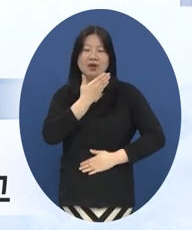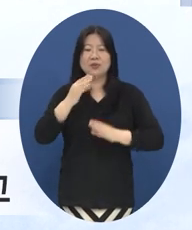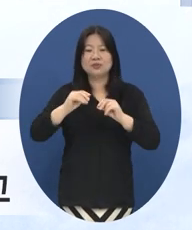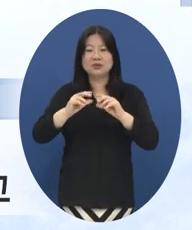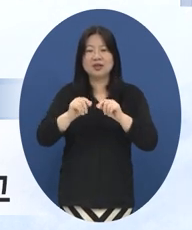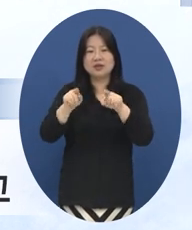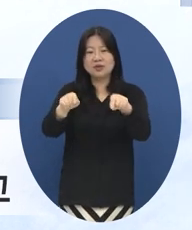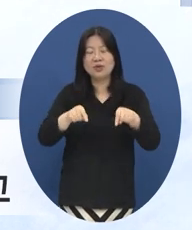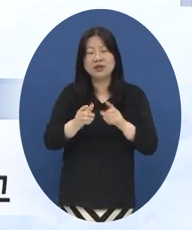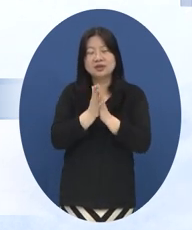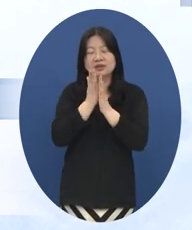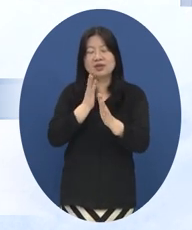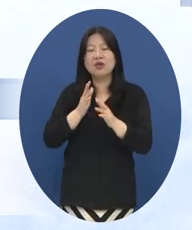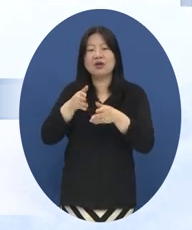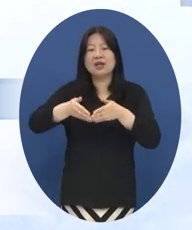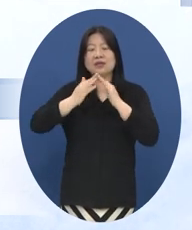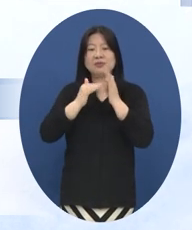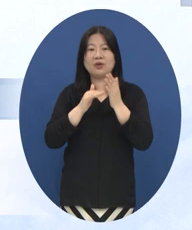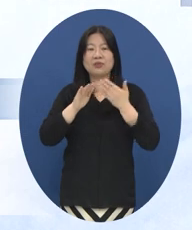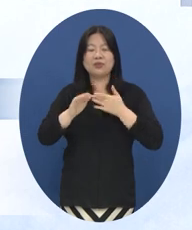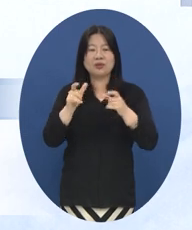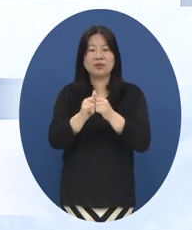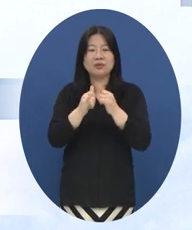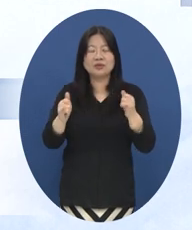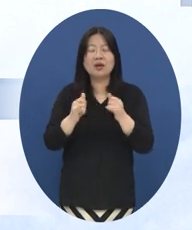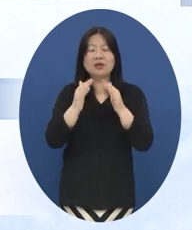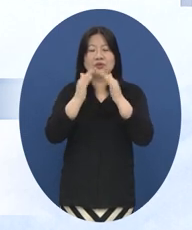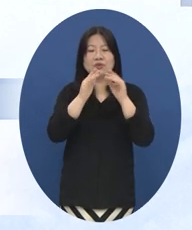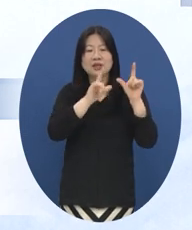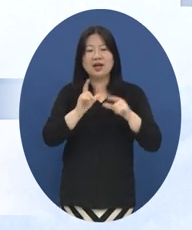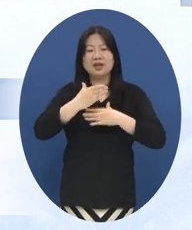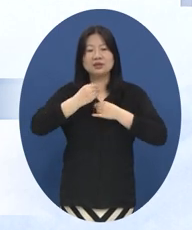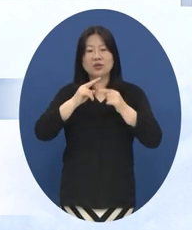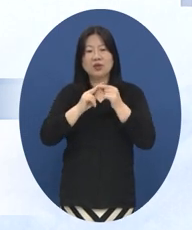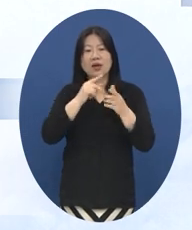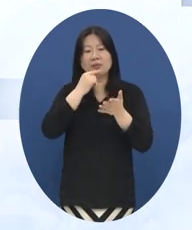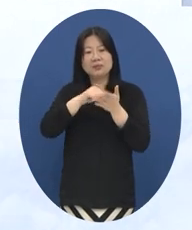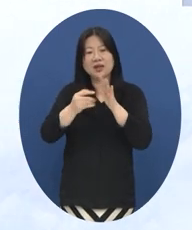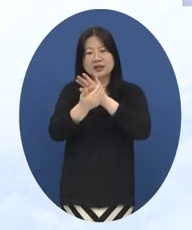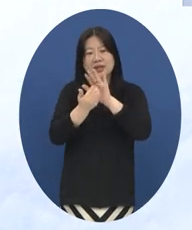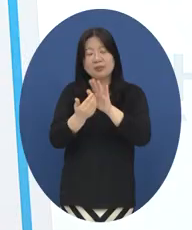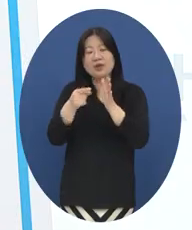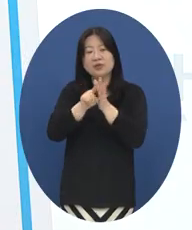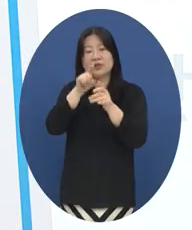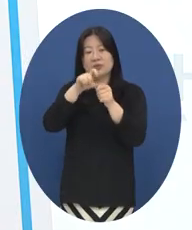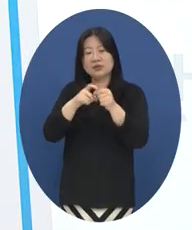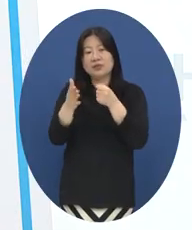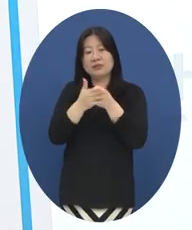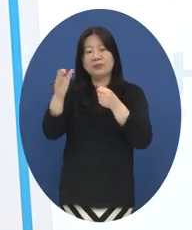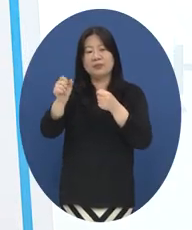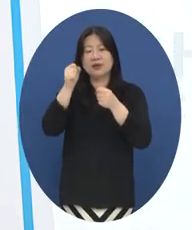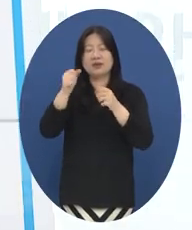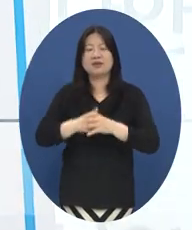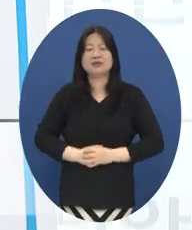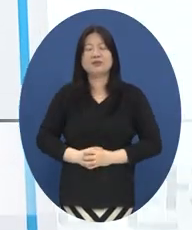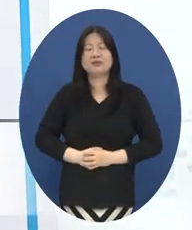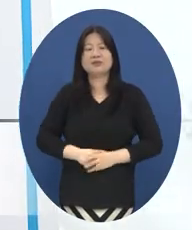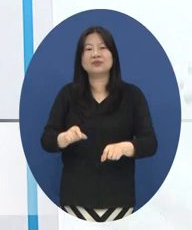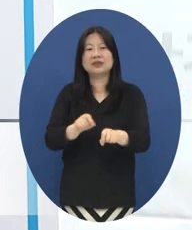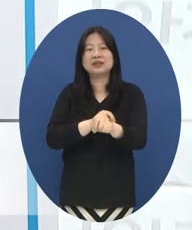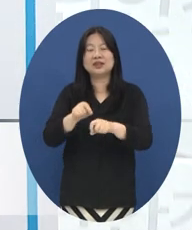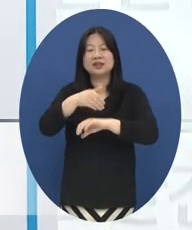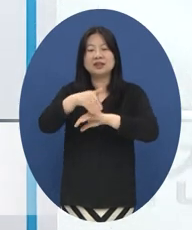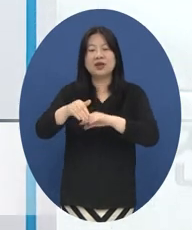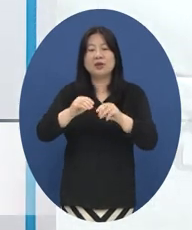확립하고 도민의 주거생활 안정과 피해를 예방하고자 합니다 특히 기획 부동산의